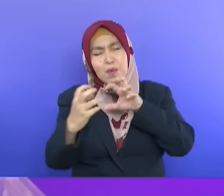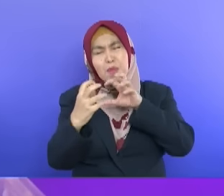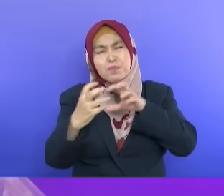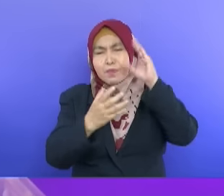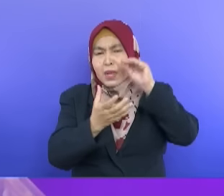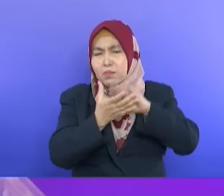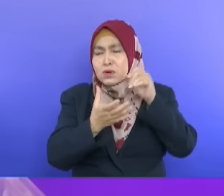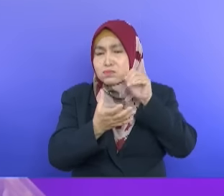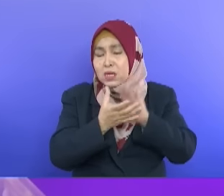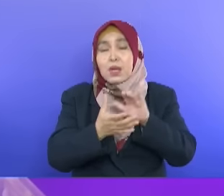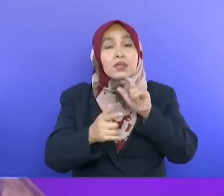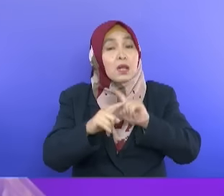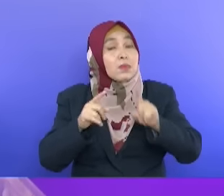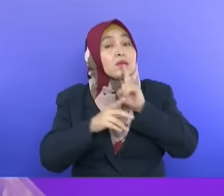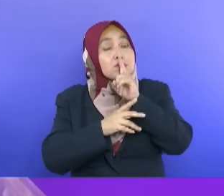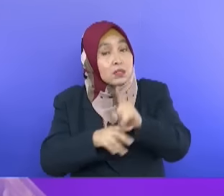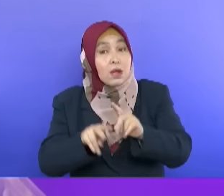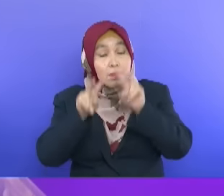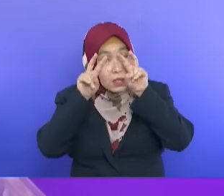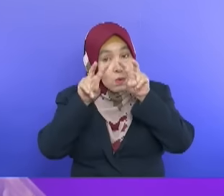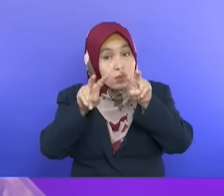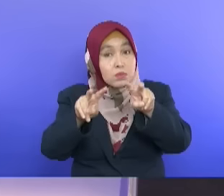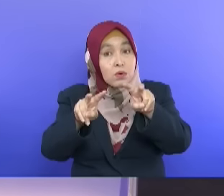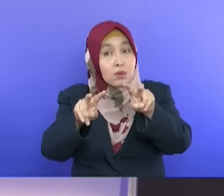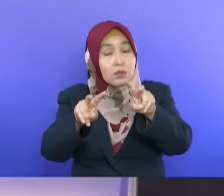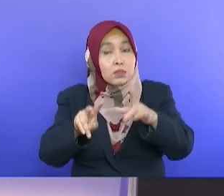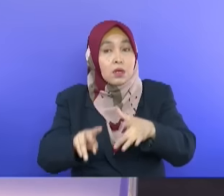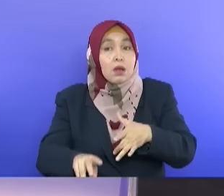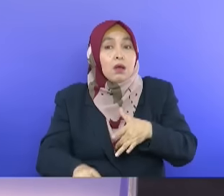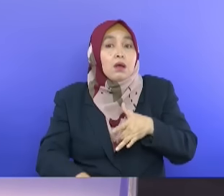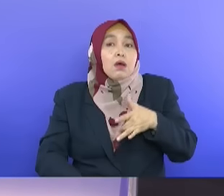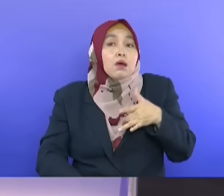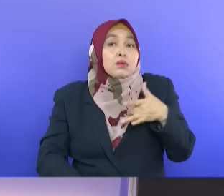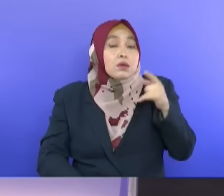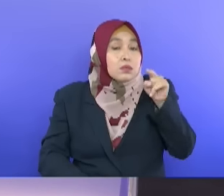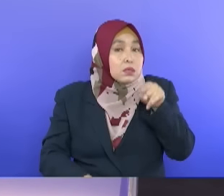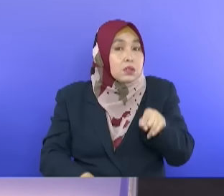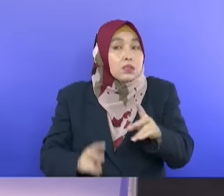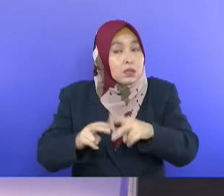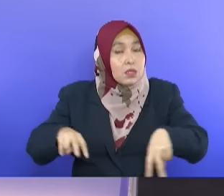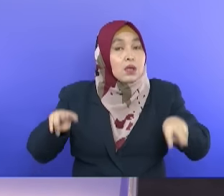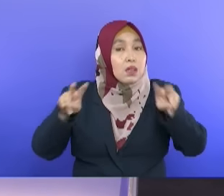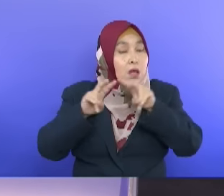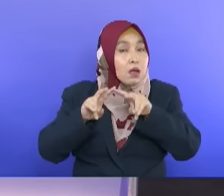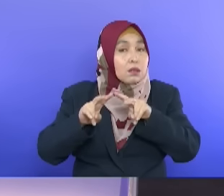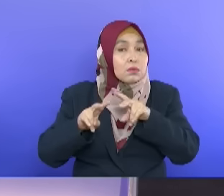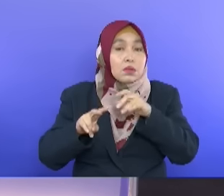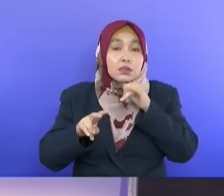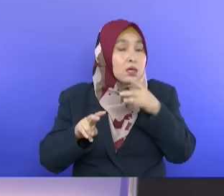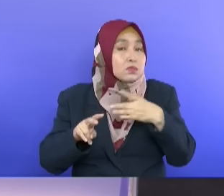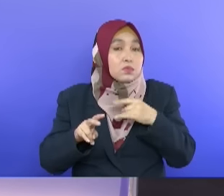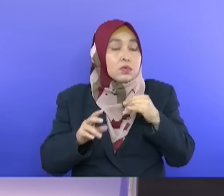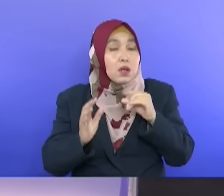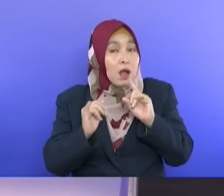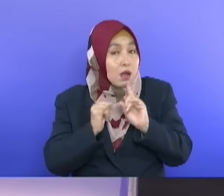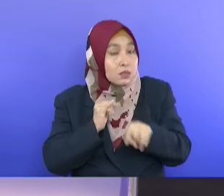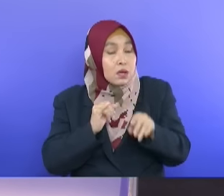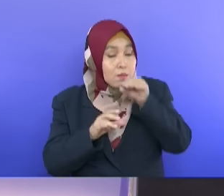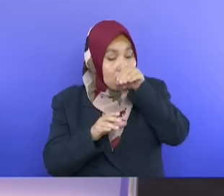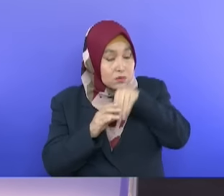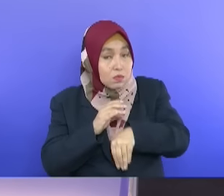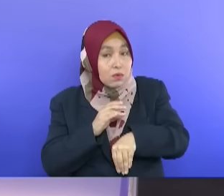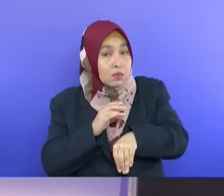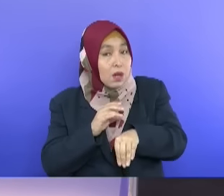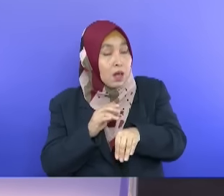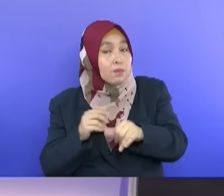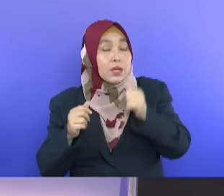sebagainya tetapi rupanya yang yang menuntun saatnya dia enggak semacam ini adalah nilai dia tak suka pada akhirnya masuk dalam diri dan